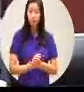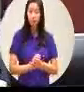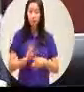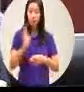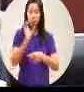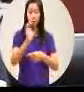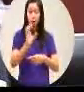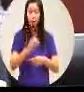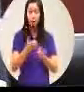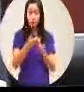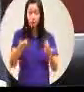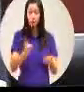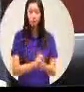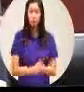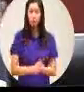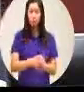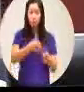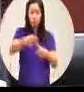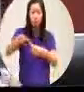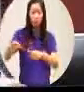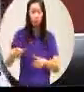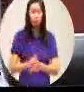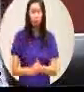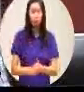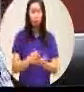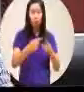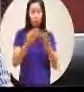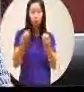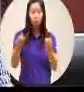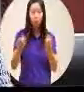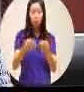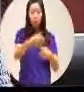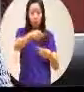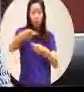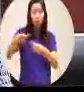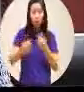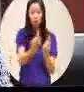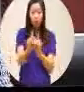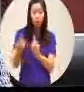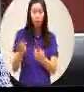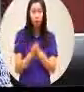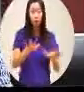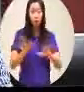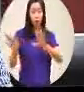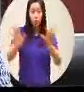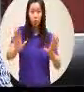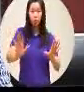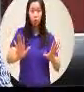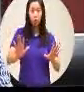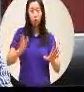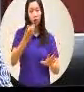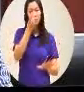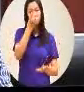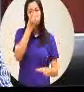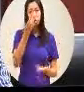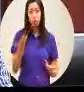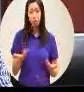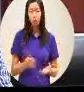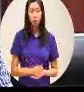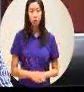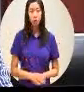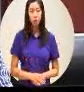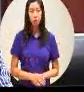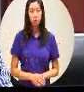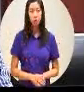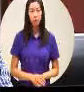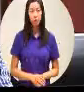90分同分的地方到底有多少人要跟他比啊？那比的现况又是怎样啊？其实这部分是不是